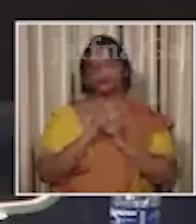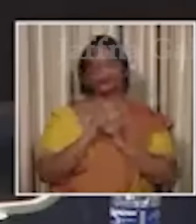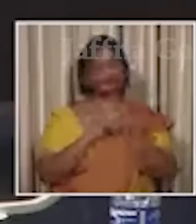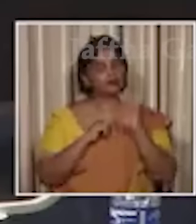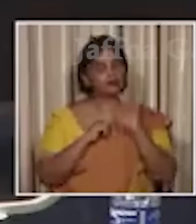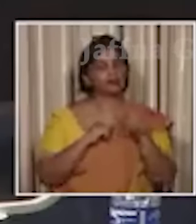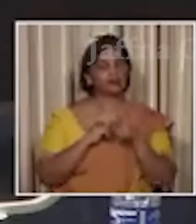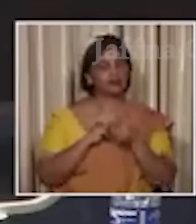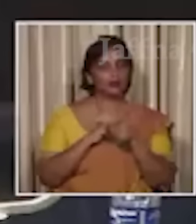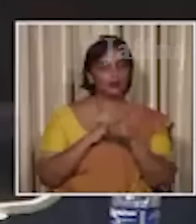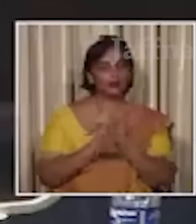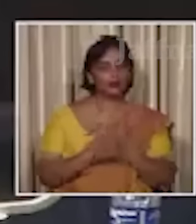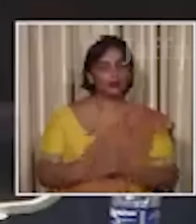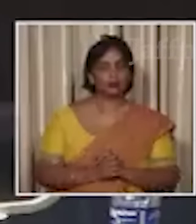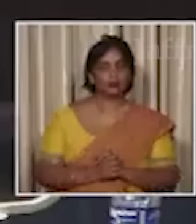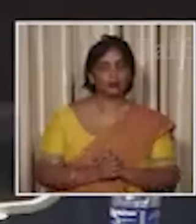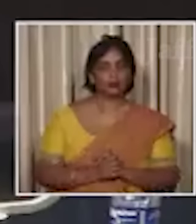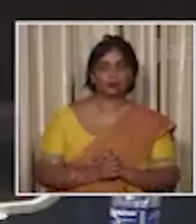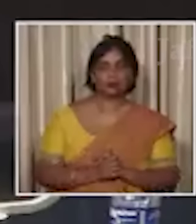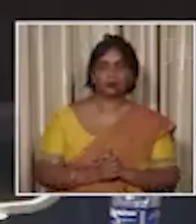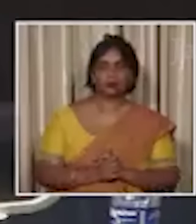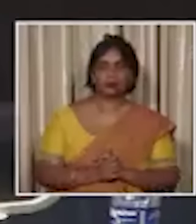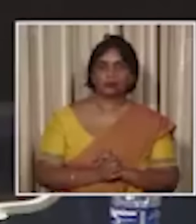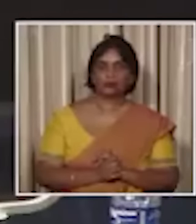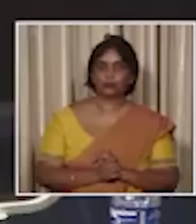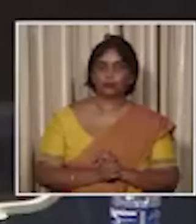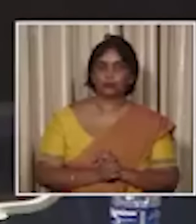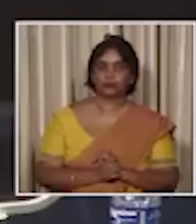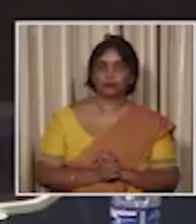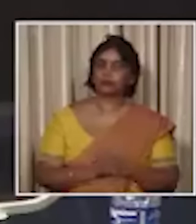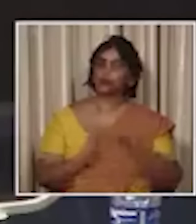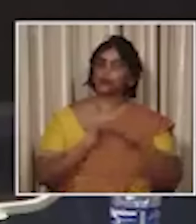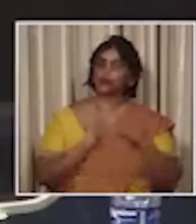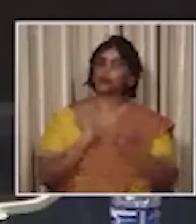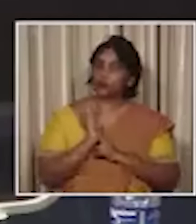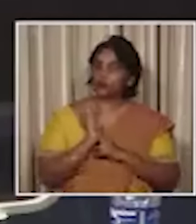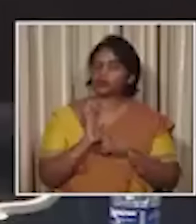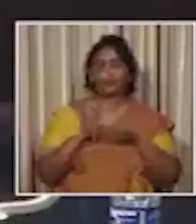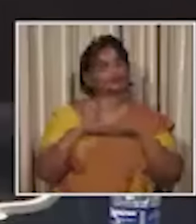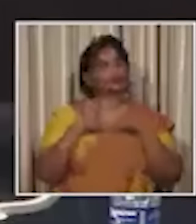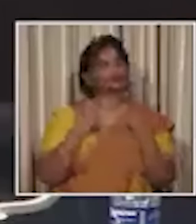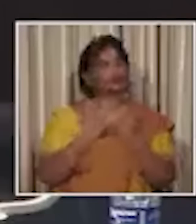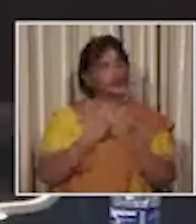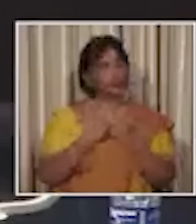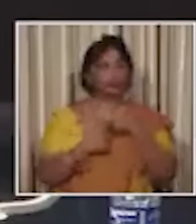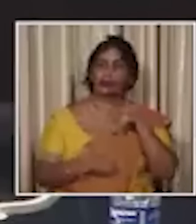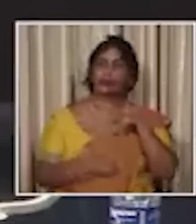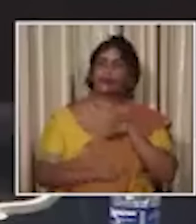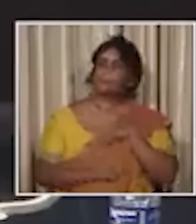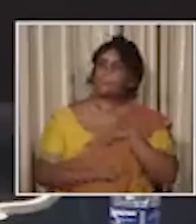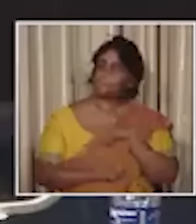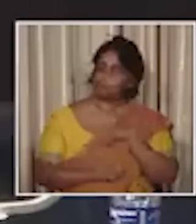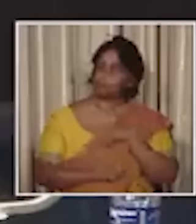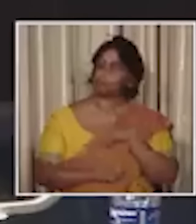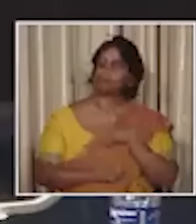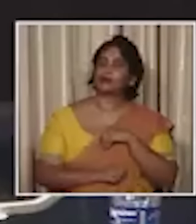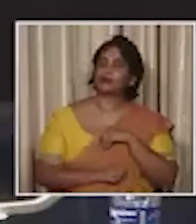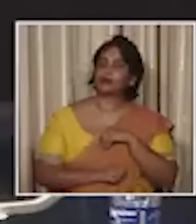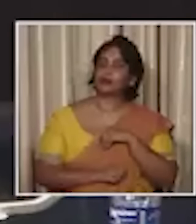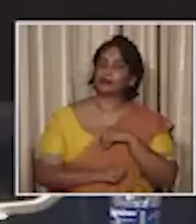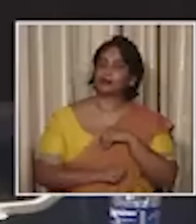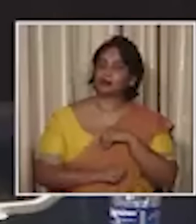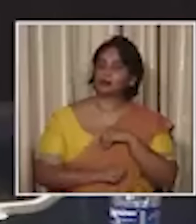உரிமைகள் பேரவையில் ஏற்படுத்த வேண்டும் என்று நாங்கள் இந்த இடத்திலே கேட்டுக்கொள்ள விரும்புகிறோம். அதே நேரத்திலே இங்கே இந்த சட்டம் ஒழுங்கு தொடர்பான